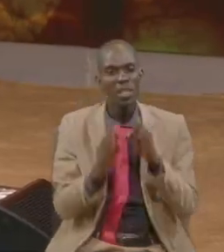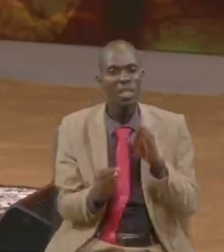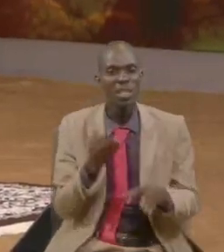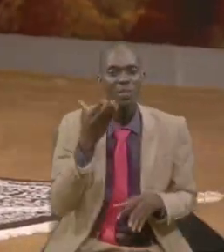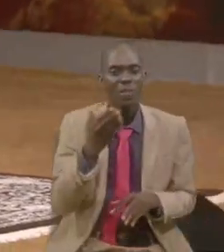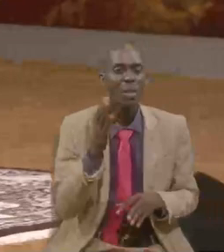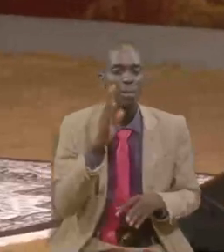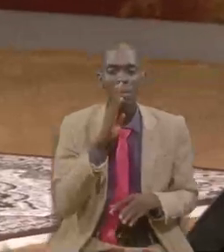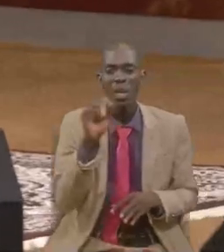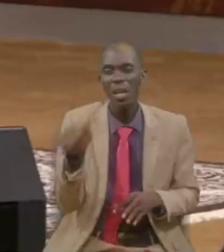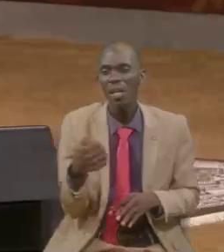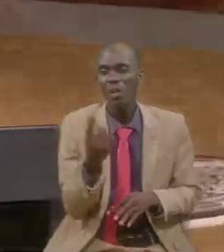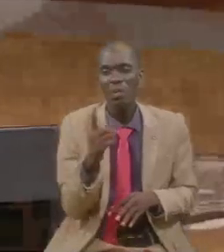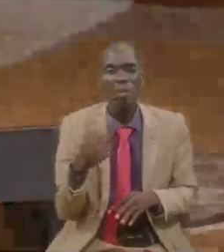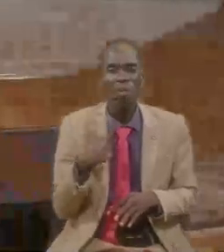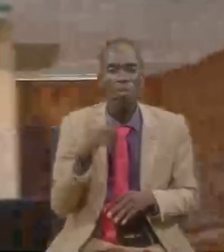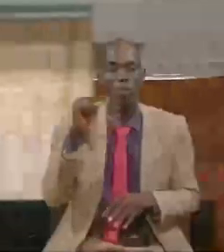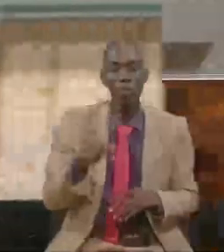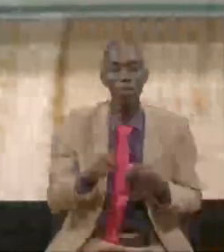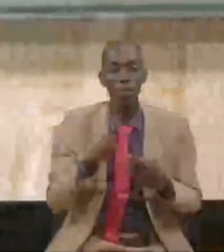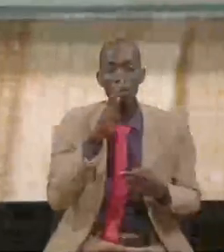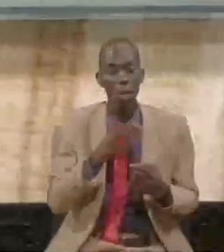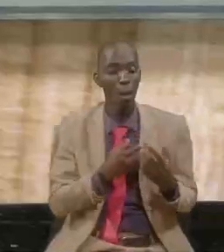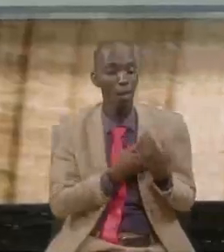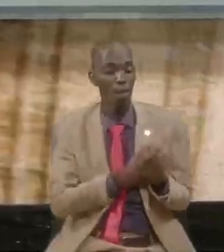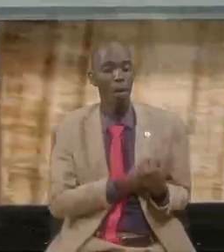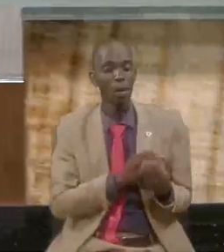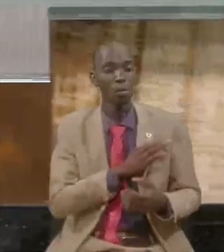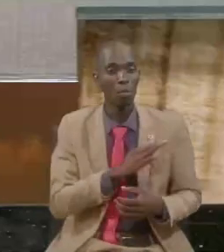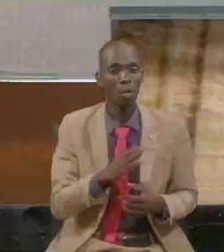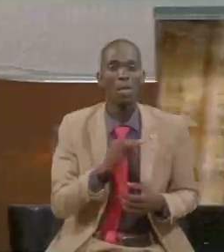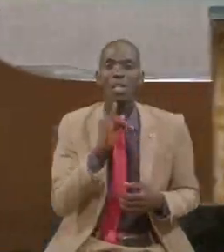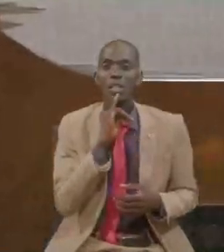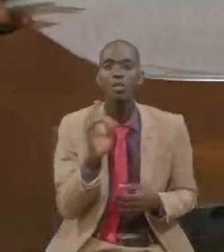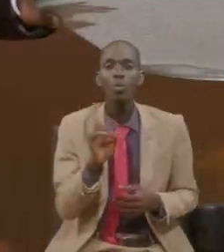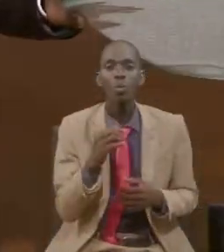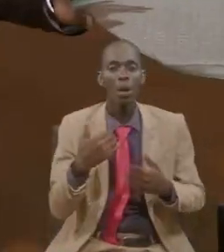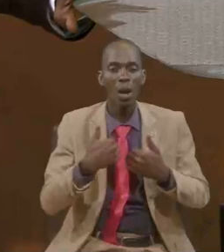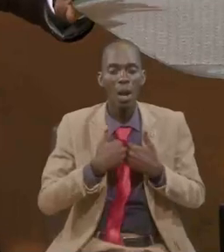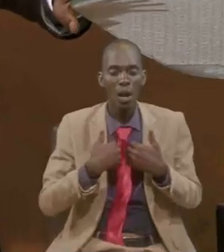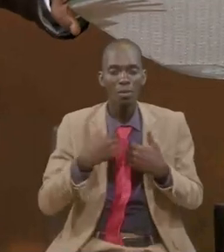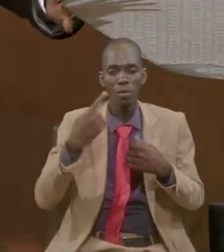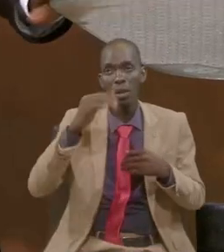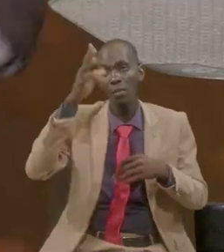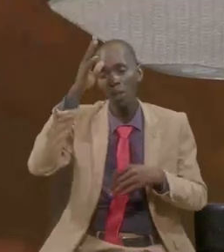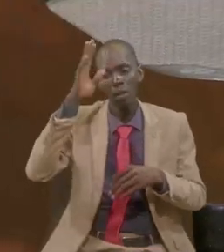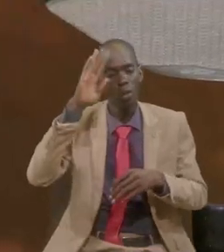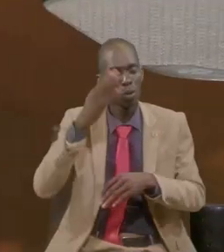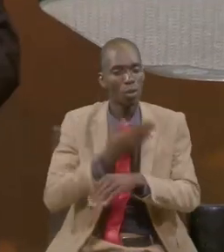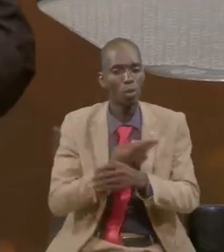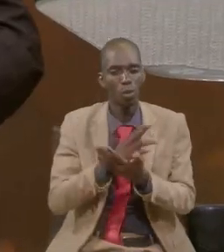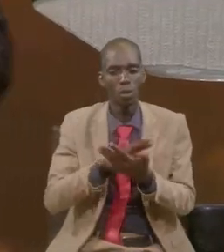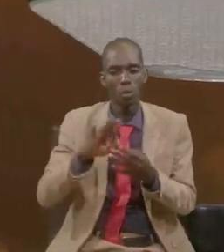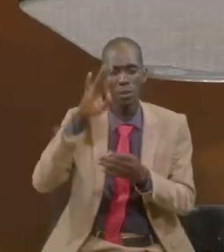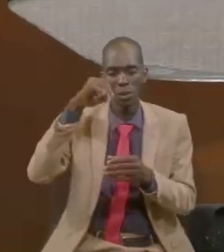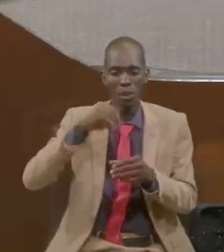un lieu qu'on doit être courageux, c'est à l'église. Nous avons le Père, le Fils et le Saint-Esprit. Nous avons le